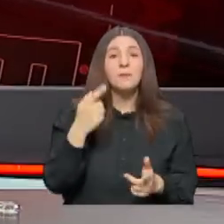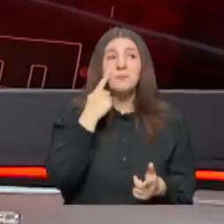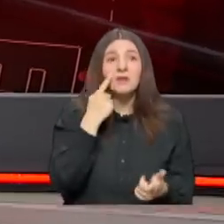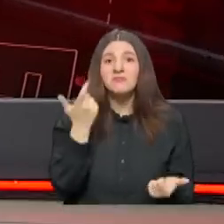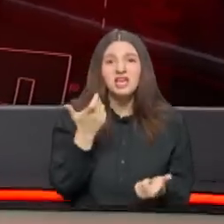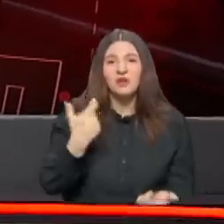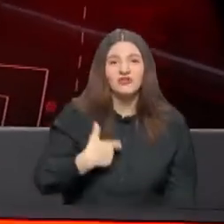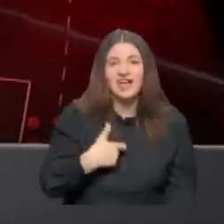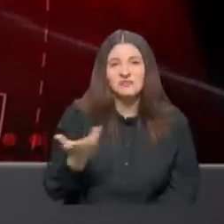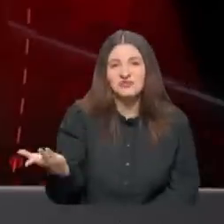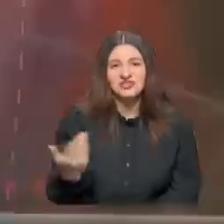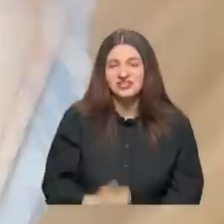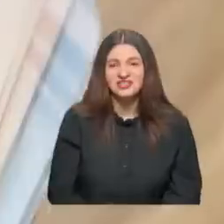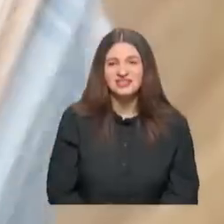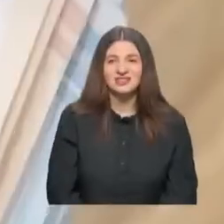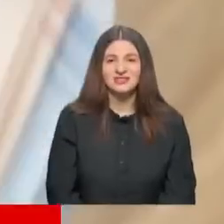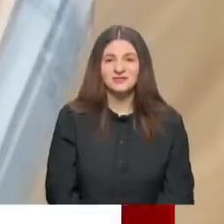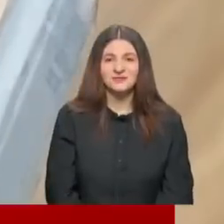özelmiş?